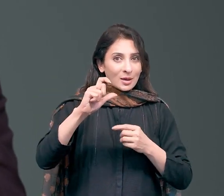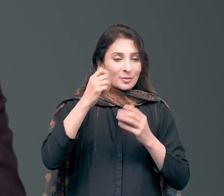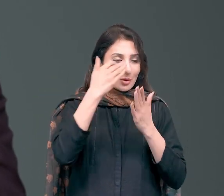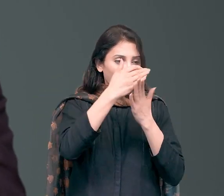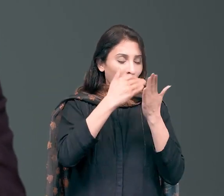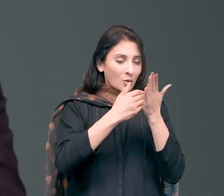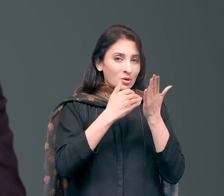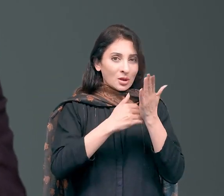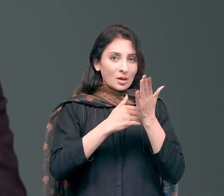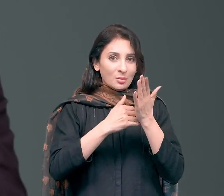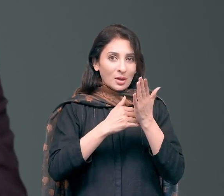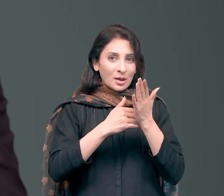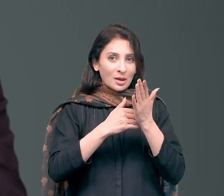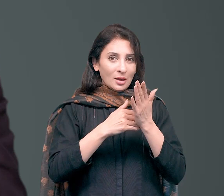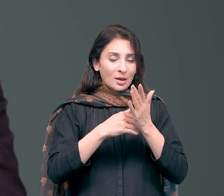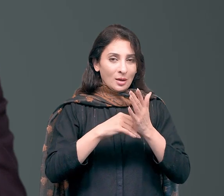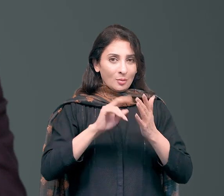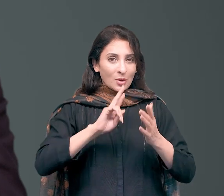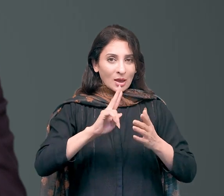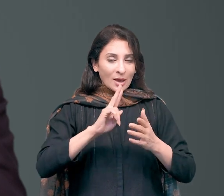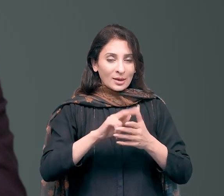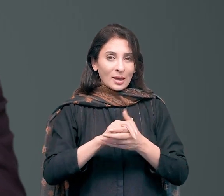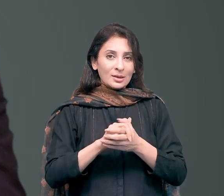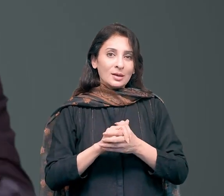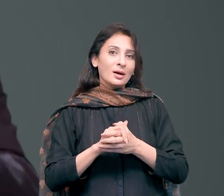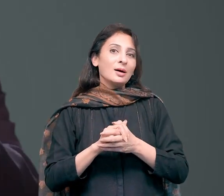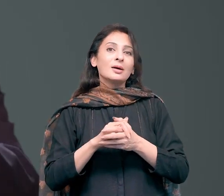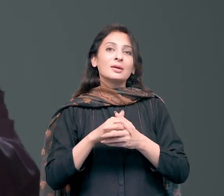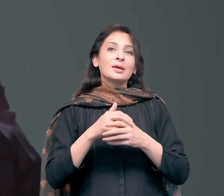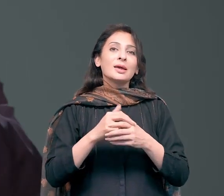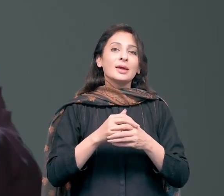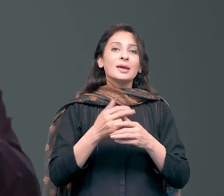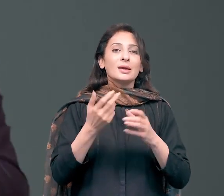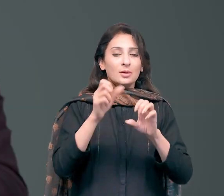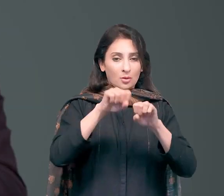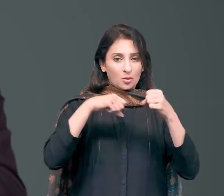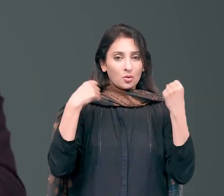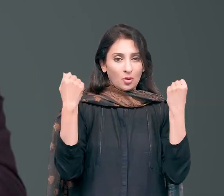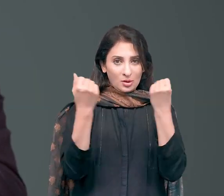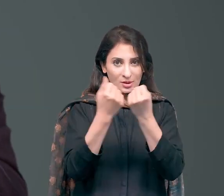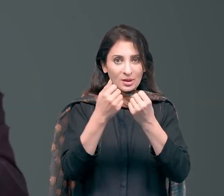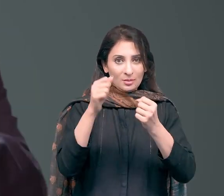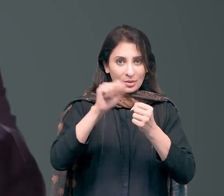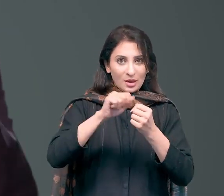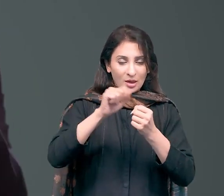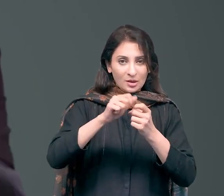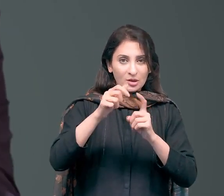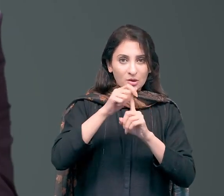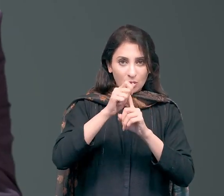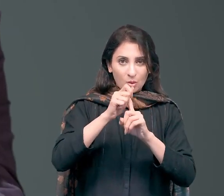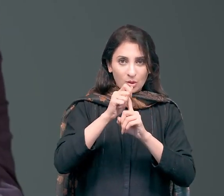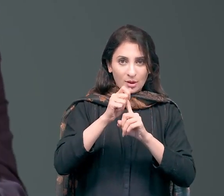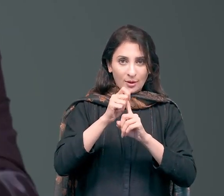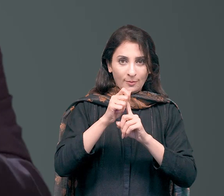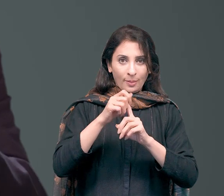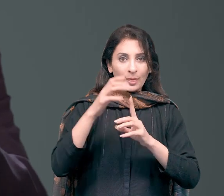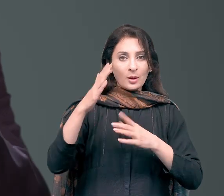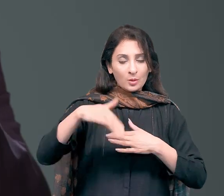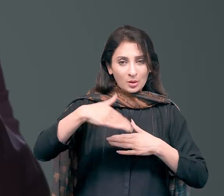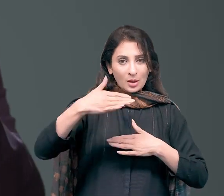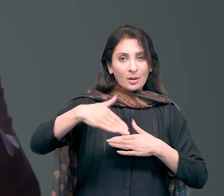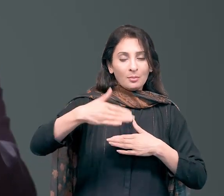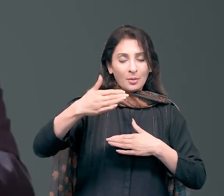تک کہ خاتمہ نہیں ہوتا جنگ سیکنڈ ورلڈ وار کا، ایک ایگزیکٹو کونسل بنا لی جائے۔ اسی ایگزیکٹو کونسل کو بعد